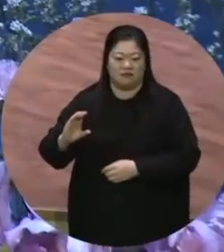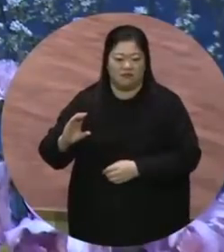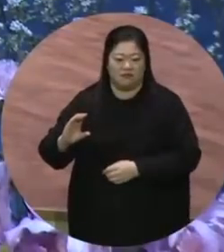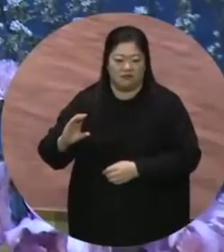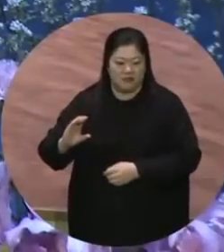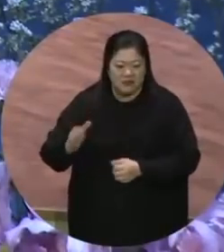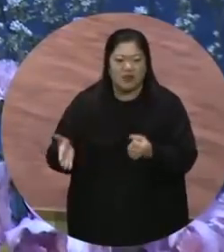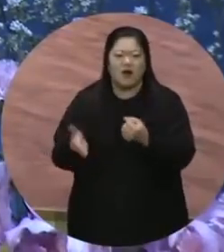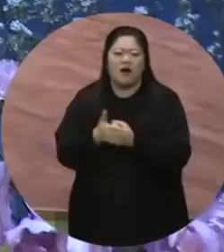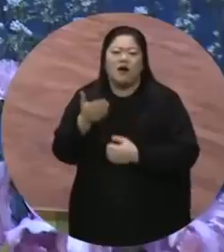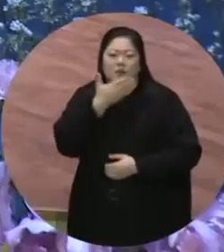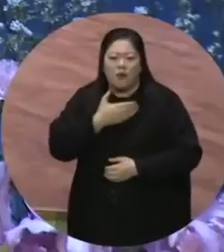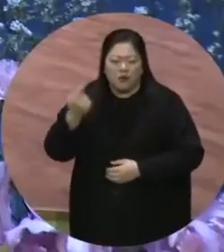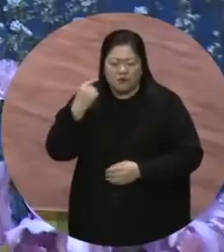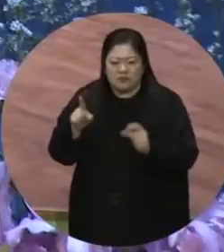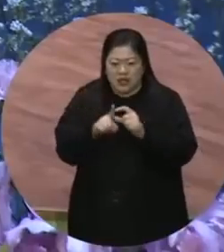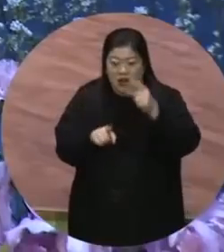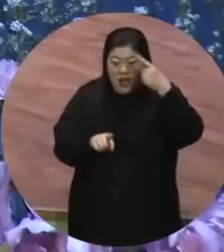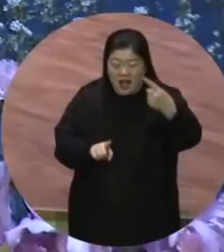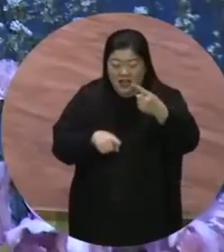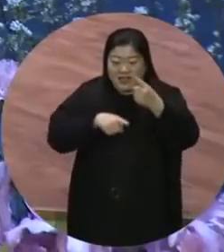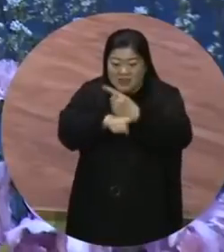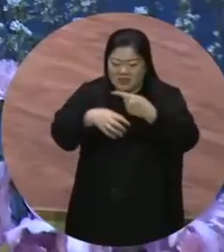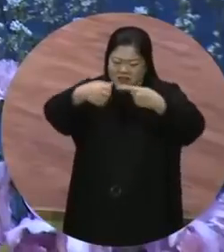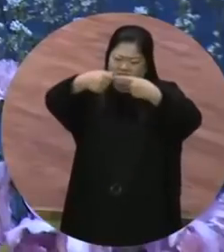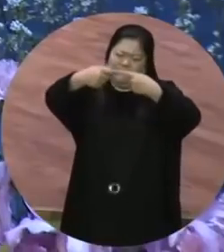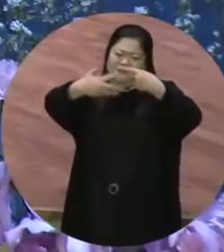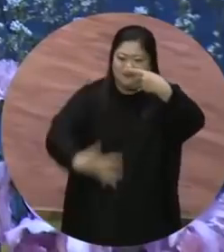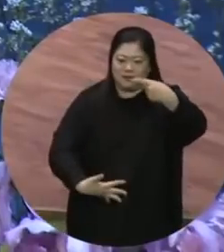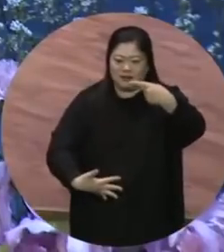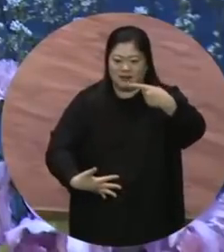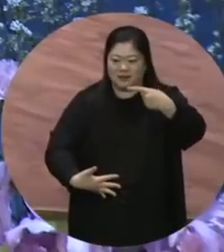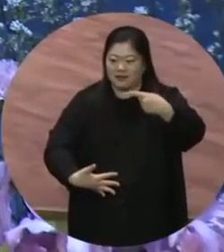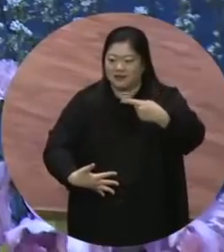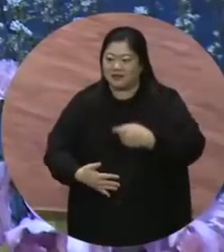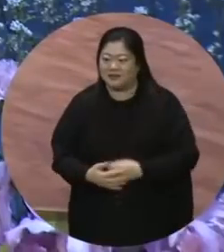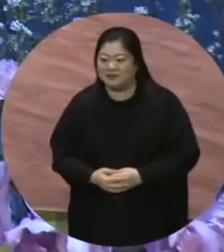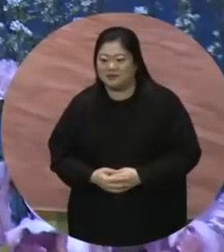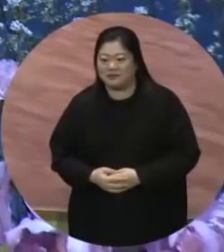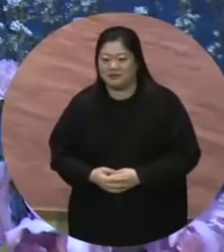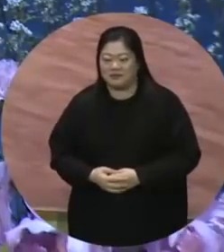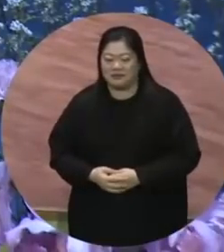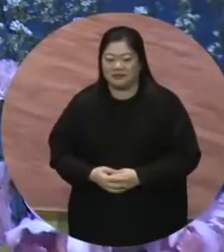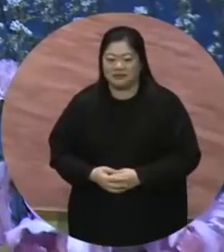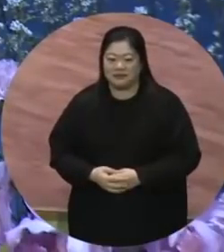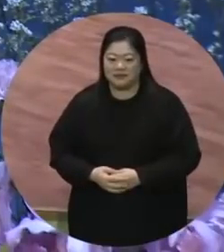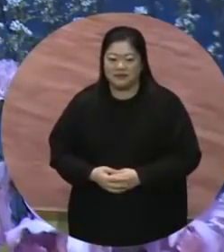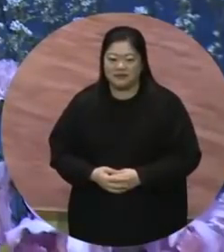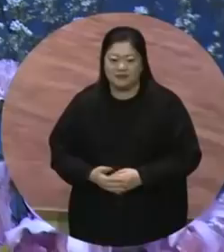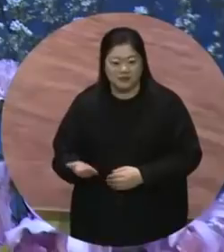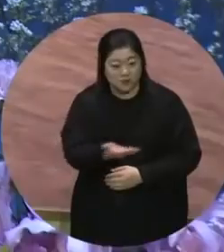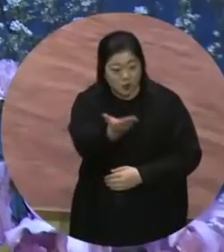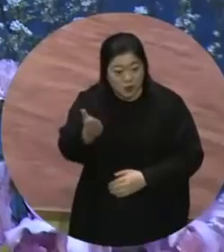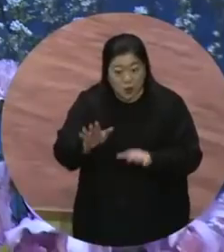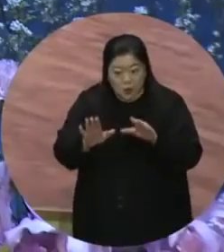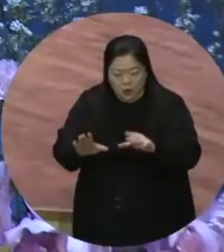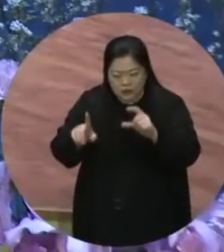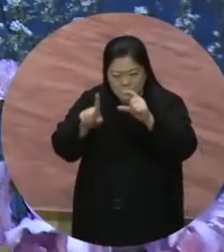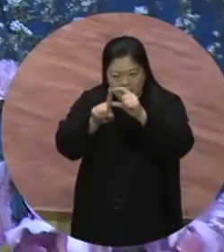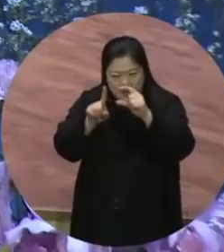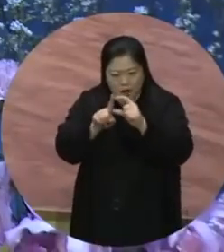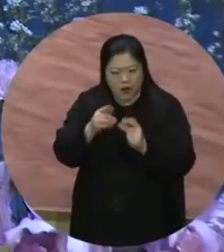설명할 수가 있어. 사도 바울은 특별히 이 오늘 본문 통해서 복음의 정의를